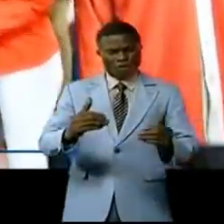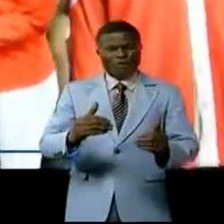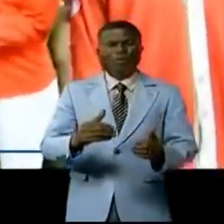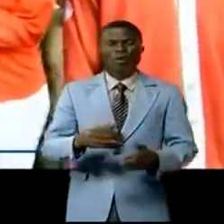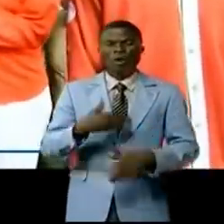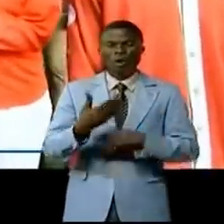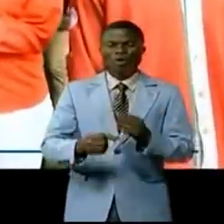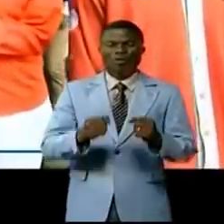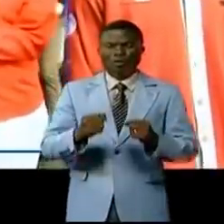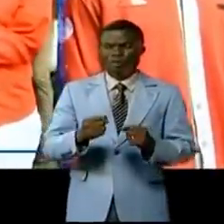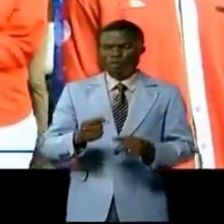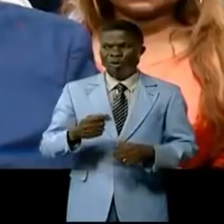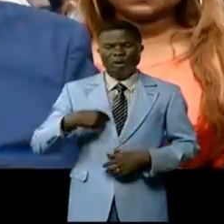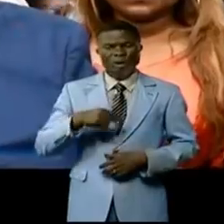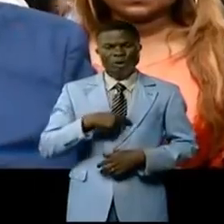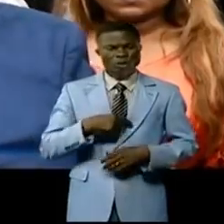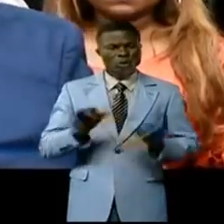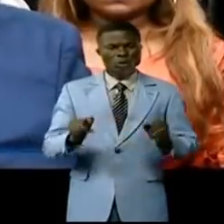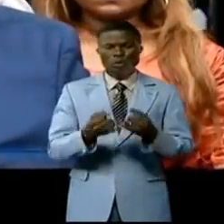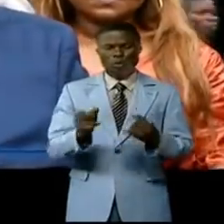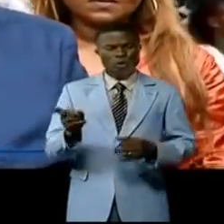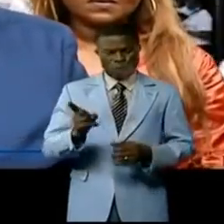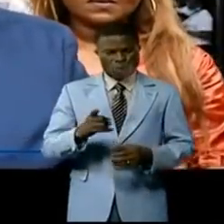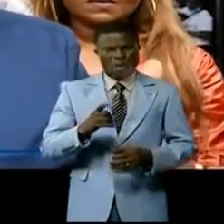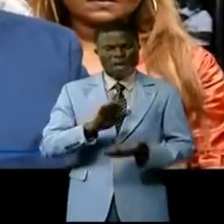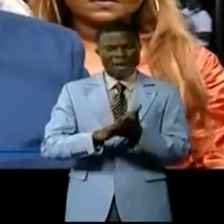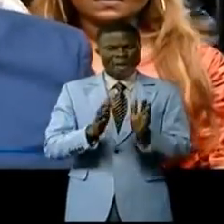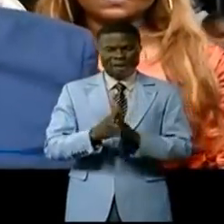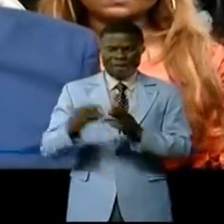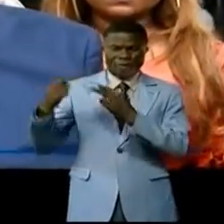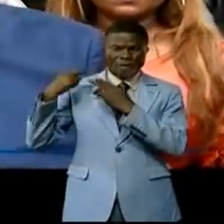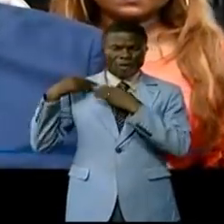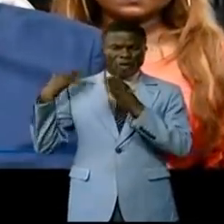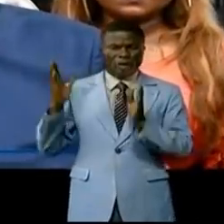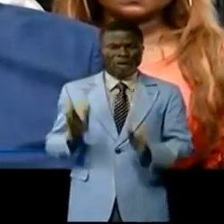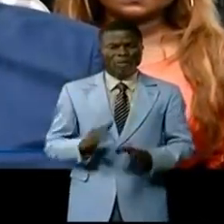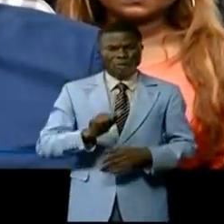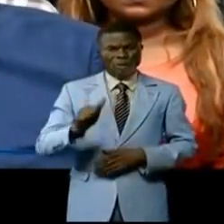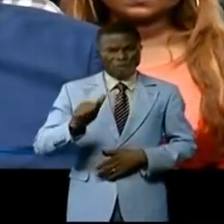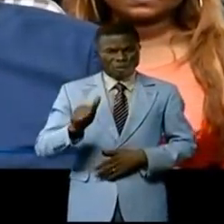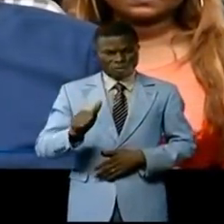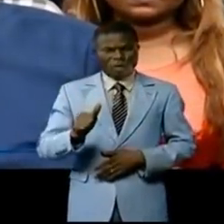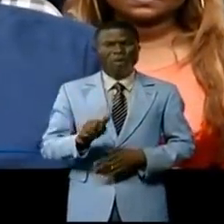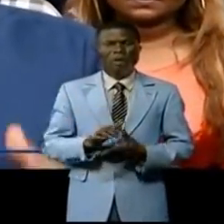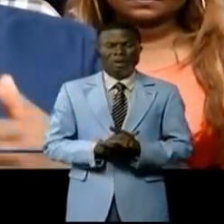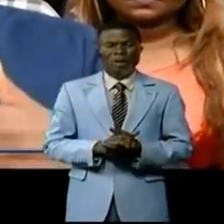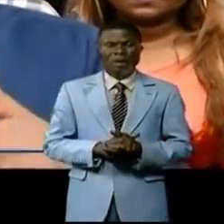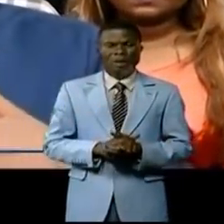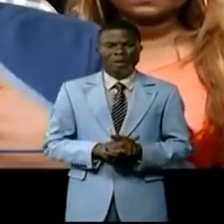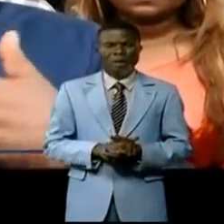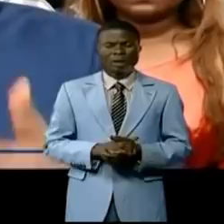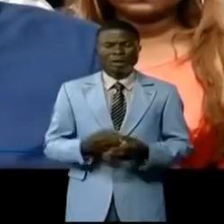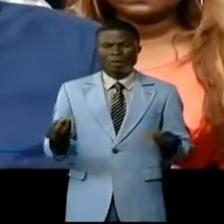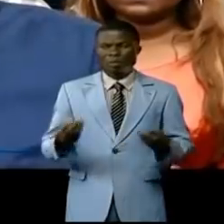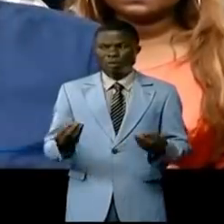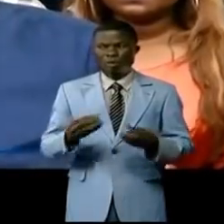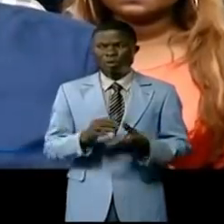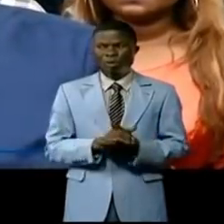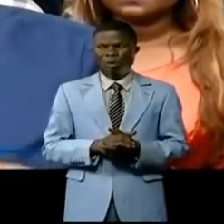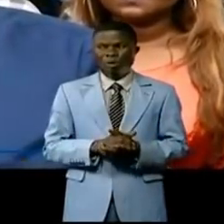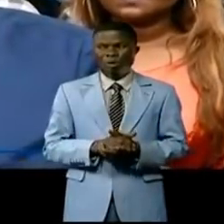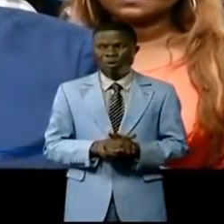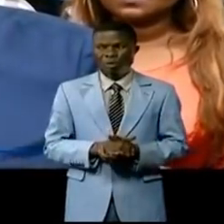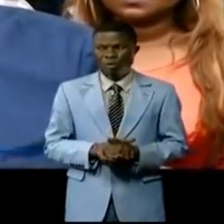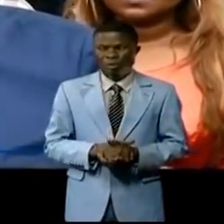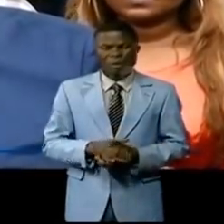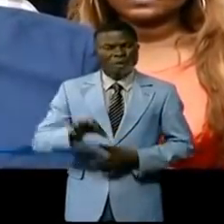Il y a des hommes, des volontaires, qui sont déjà dans le chômage, qui sont déjà retraités, qui ont laissé leur repos pour venir